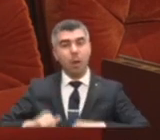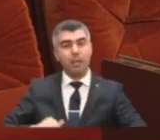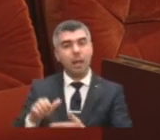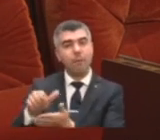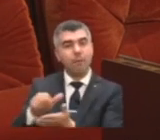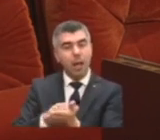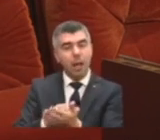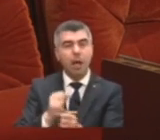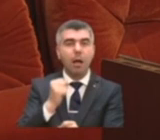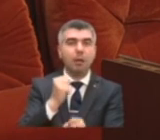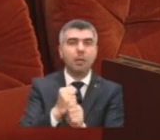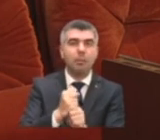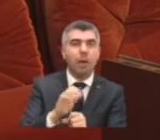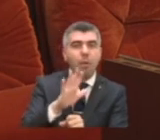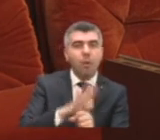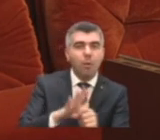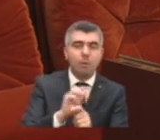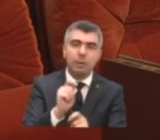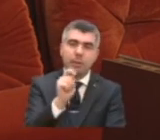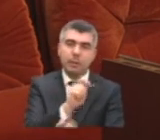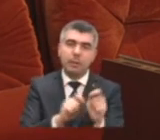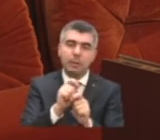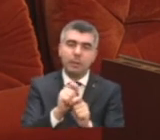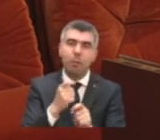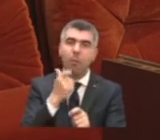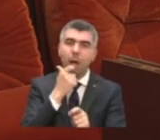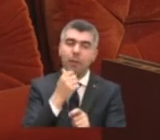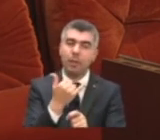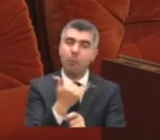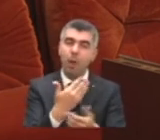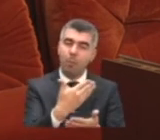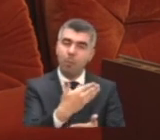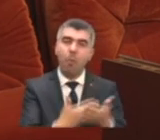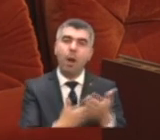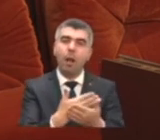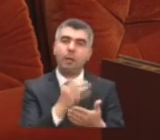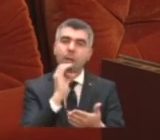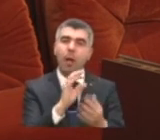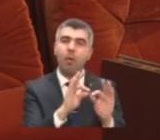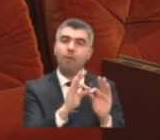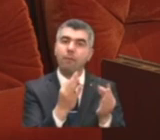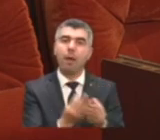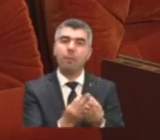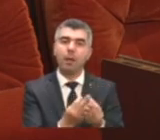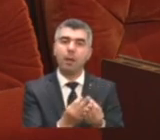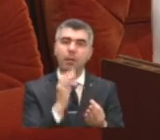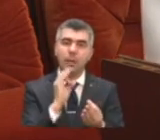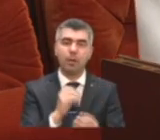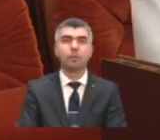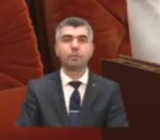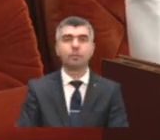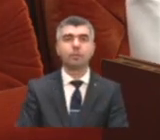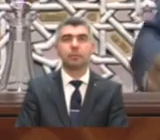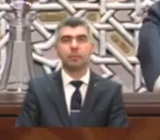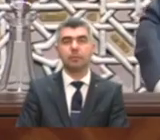نشتغلوا عليهم نسويوا الوضعية العقارية، لأن الرسم العقاري هو واحد الضمان اجتماعي لهذيك الأسرة اللي ما عنده ثمن. شكرا.